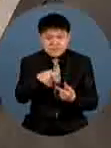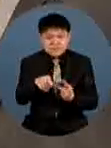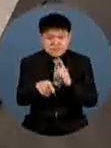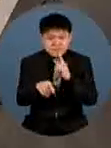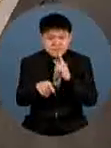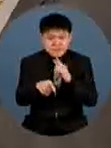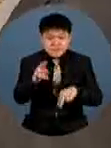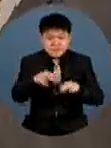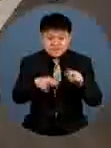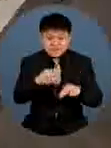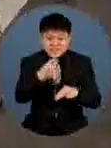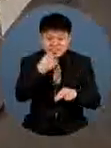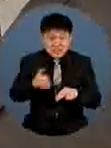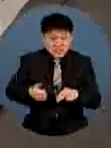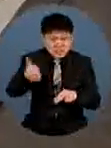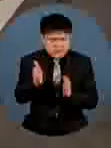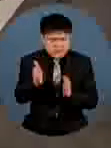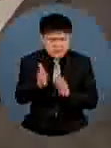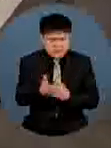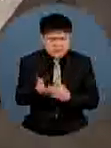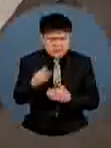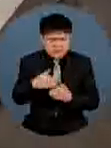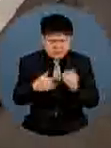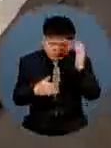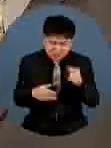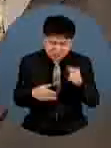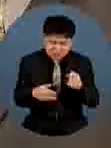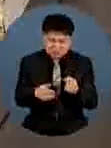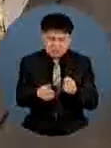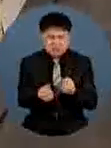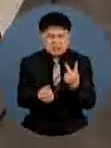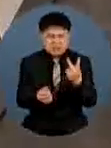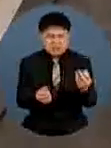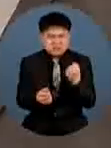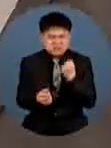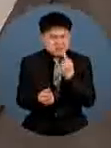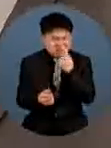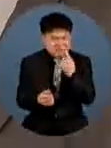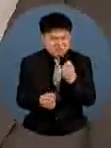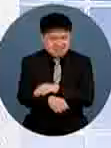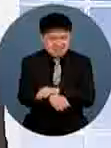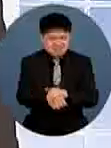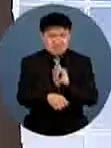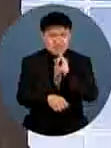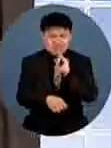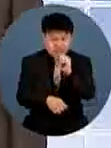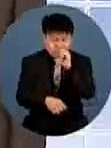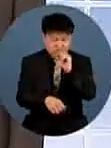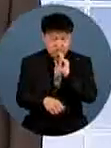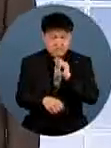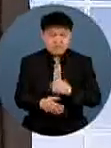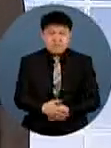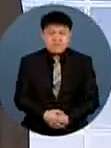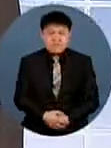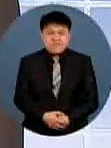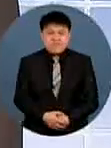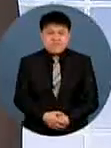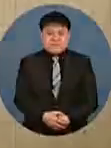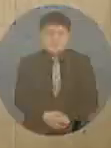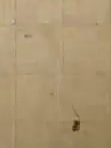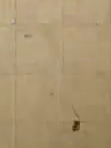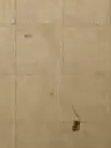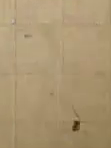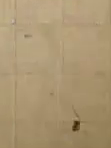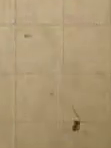백이 이겼습니다. 그러나 이런 데서 두 집을 죽이는 이런 멋진 수는 상당히 익혀둘 만한 좋은 수가 되겠습니다.